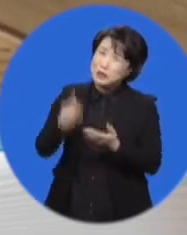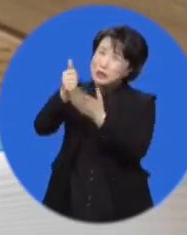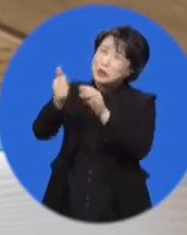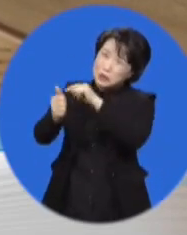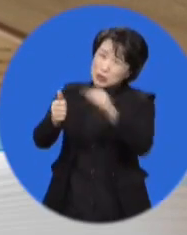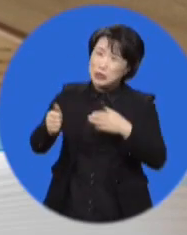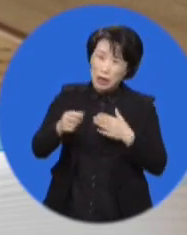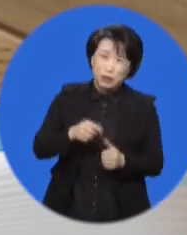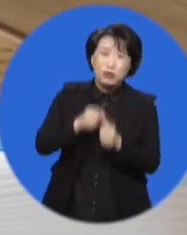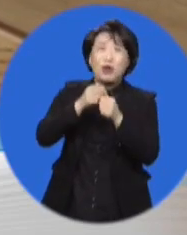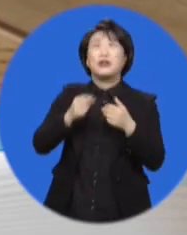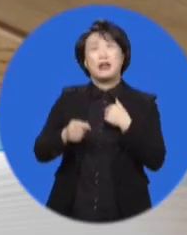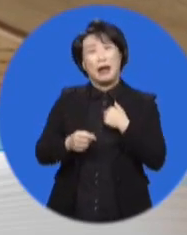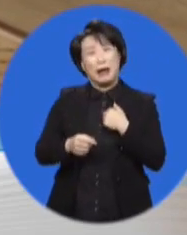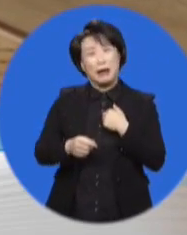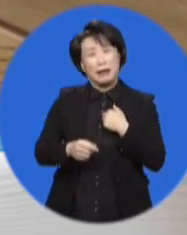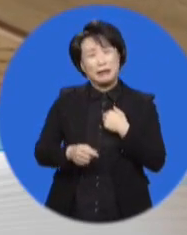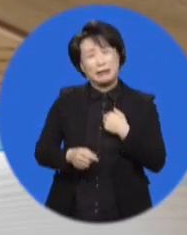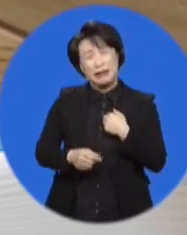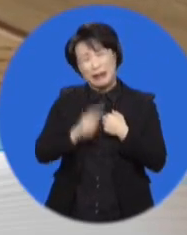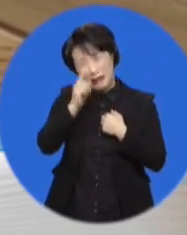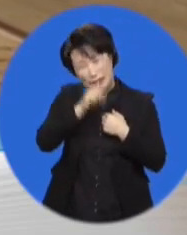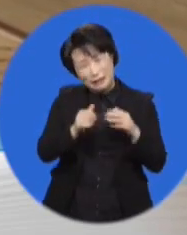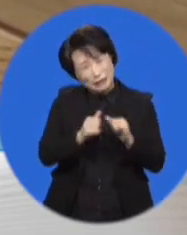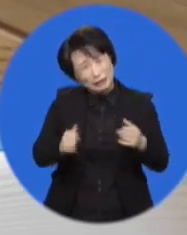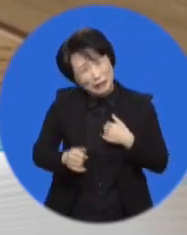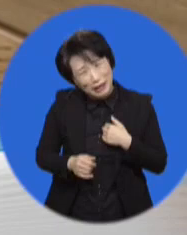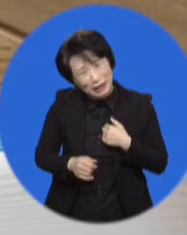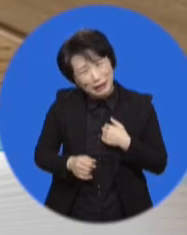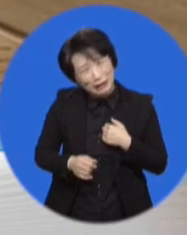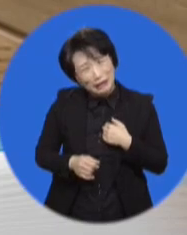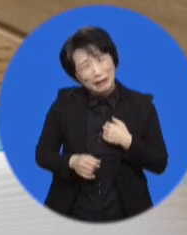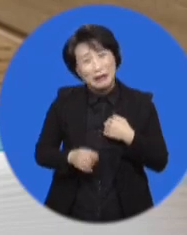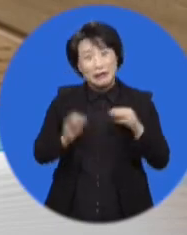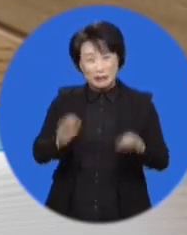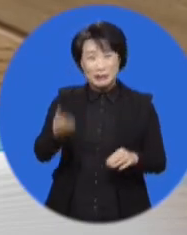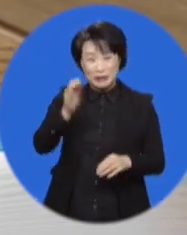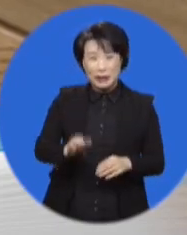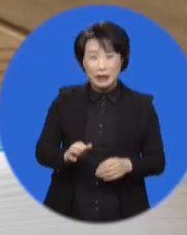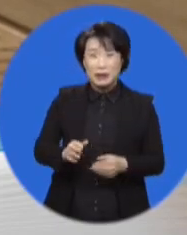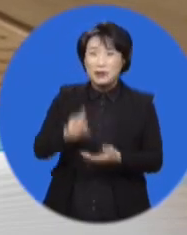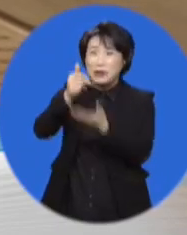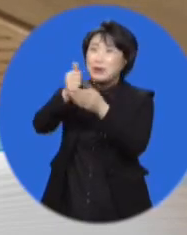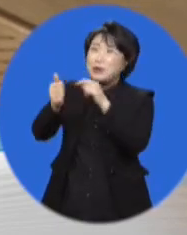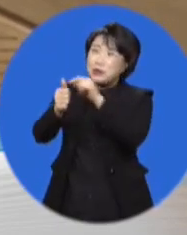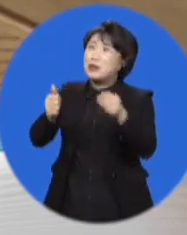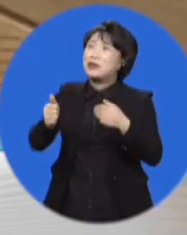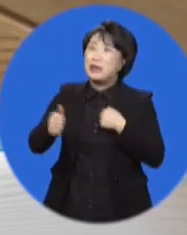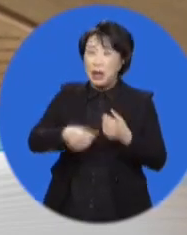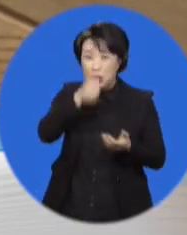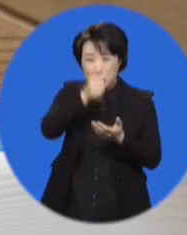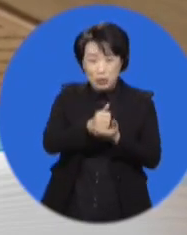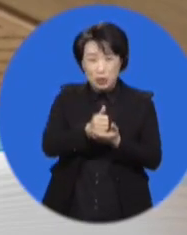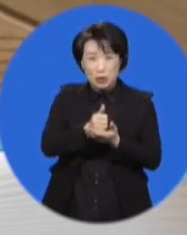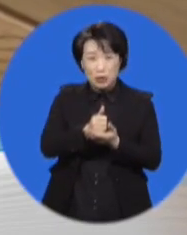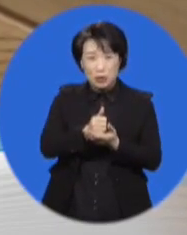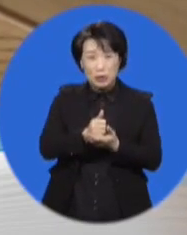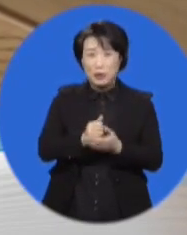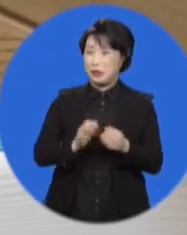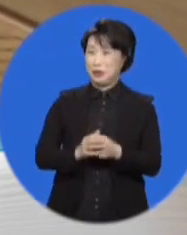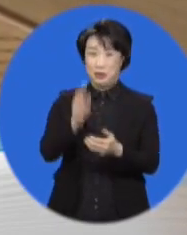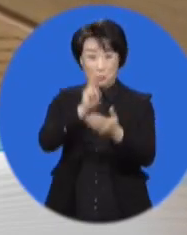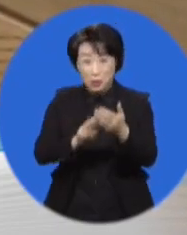죽이고 나 구원 받으려는 내가 이기주의 아닌가 혹시? 응? 그런 주님 죽인 내 죄.